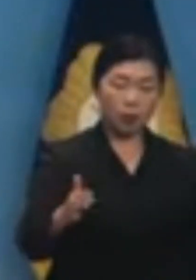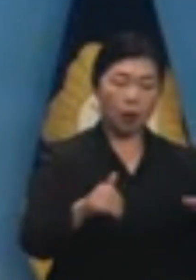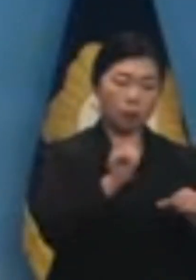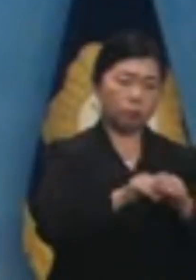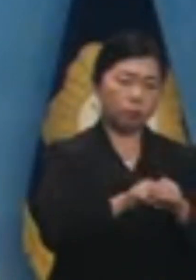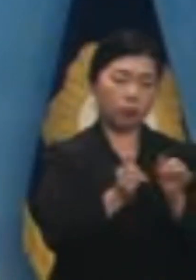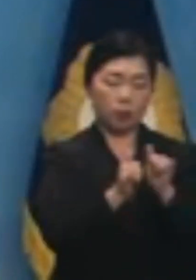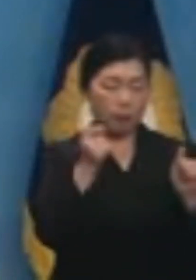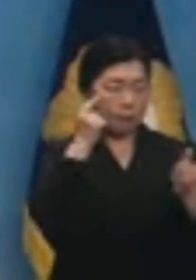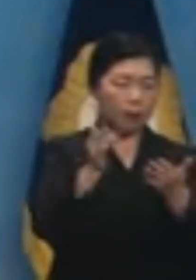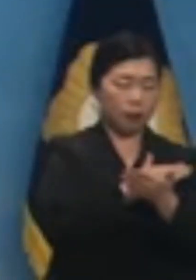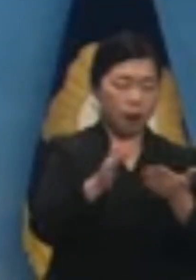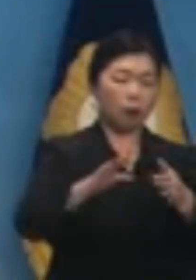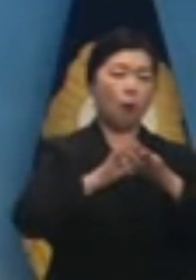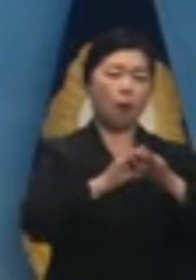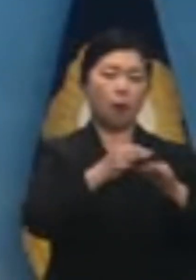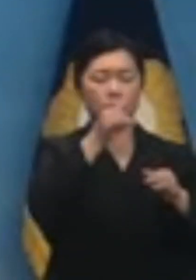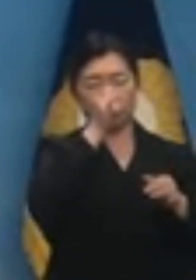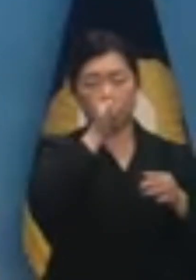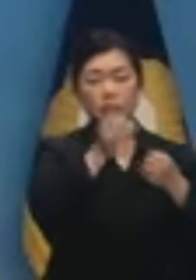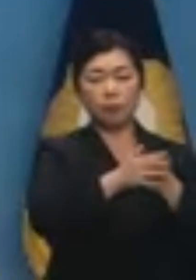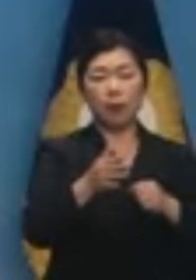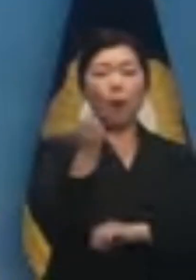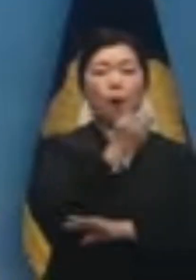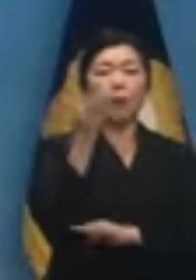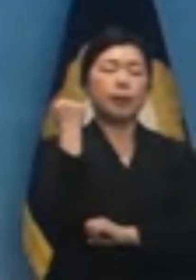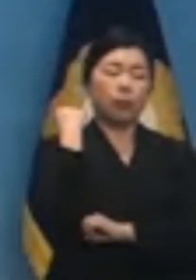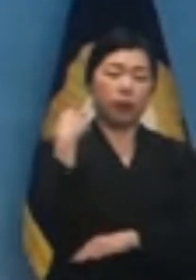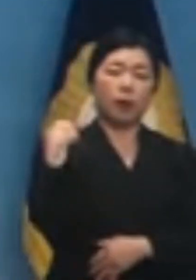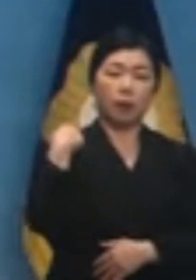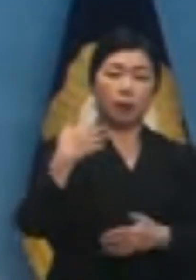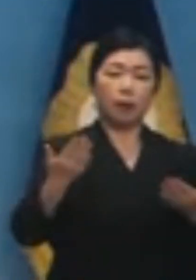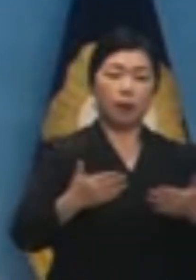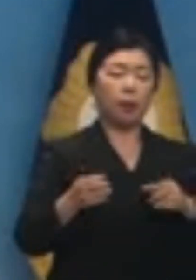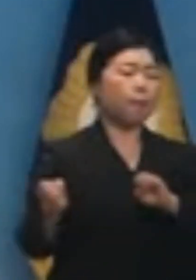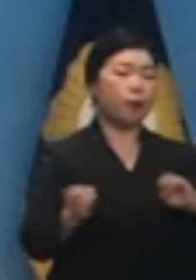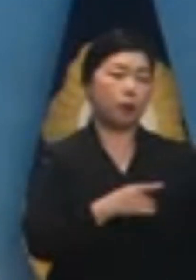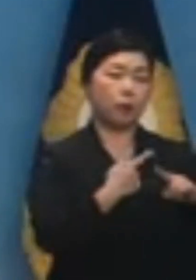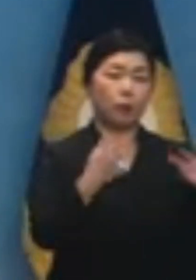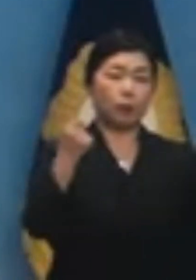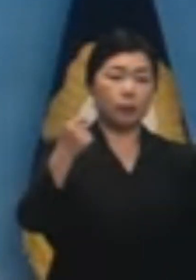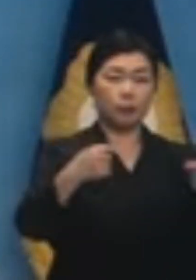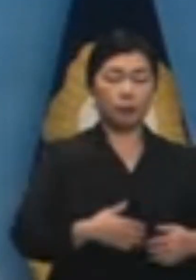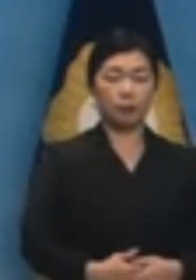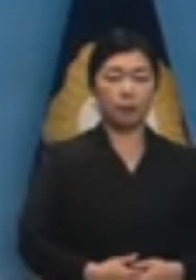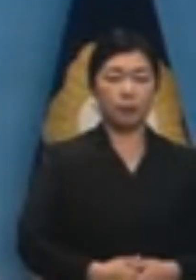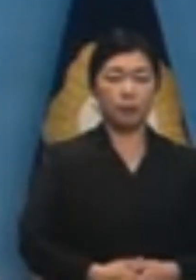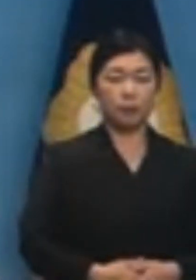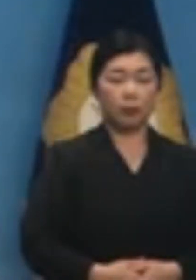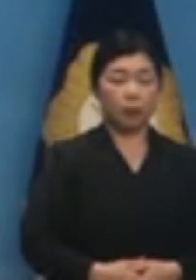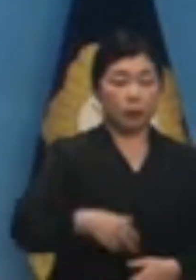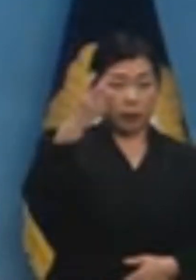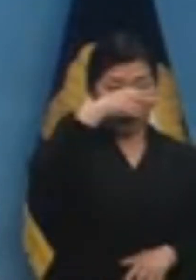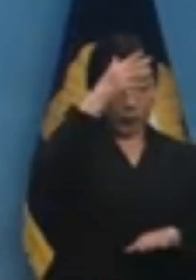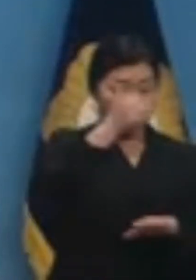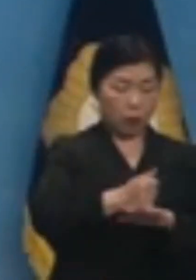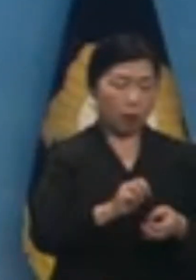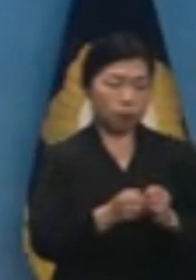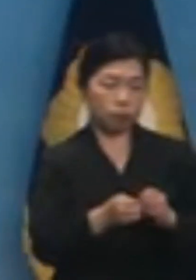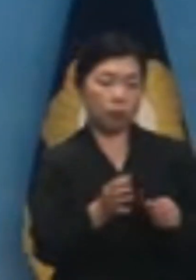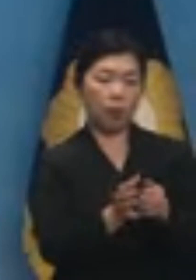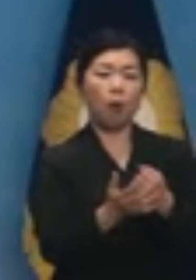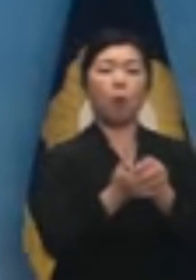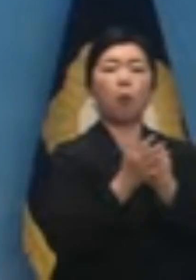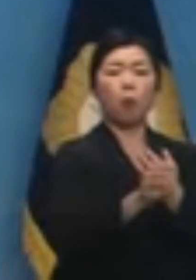판단에 직접적 영향을 미칠 수 있으며 언론의 기본적 책무를 망각한 보도를 할 수 있겠습니다. 또한 여론조사 결과를 왜곡하는 보도